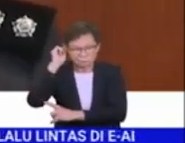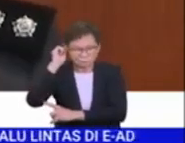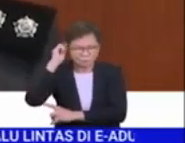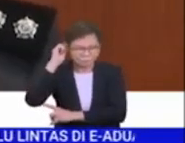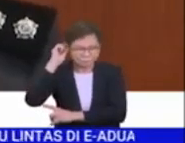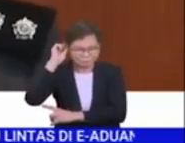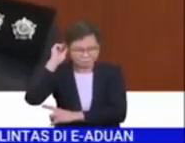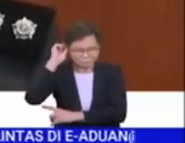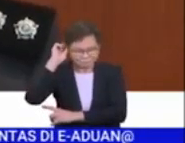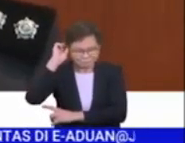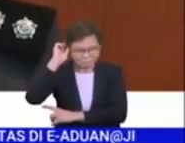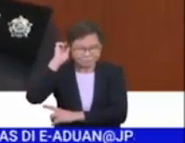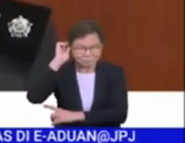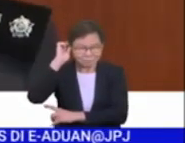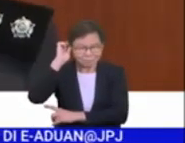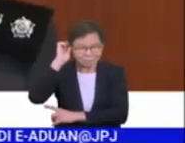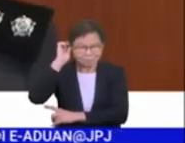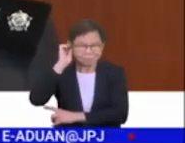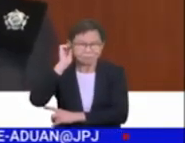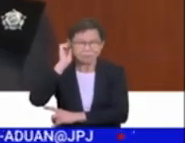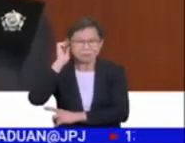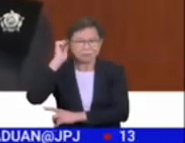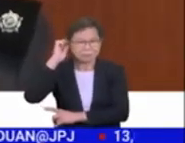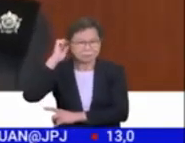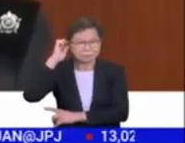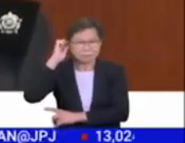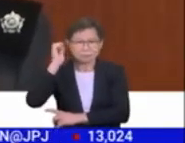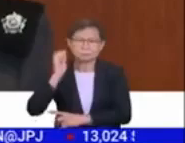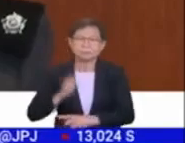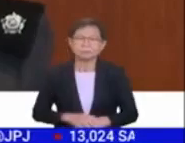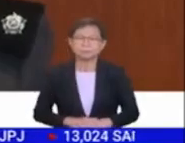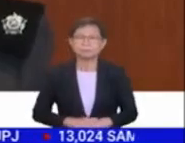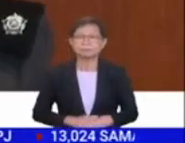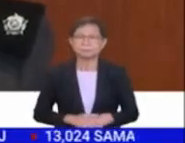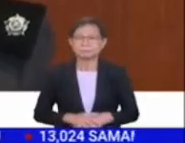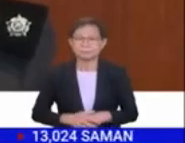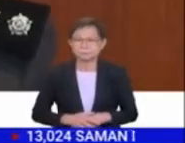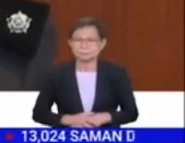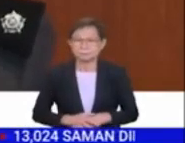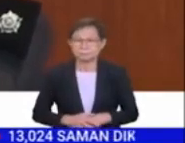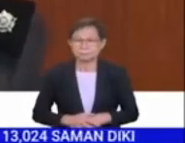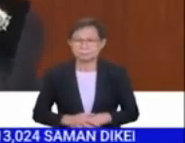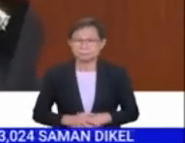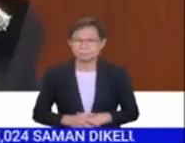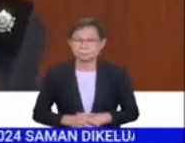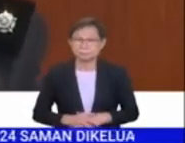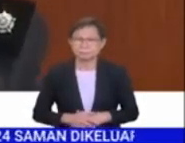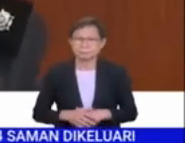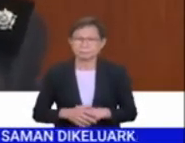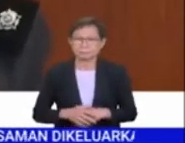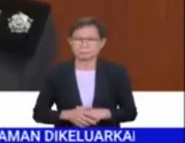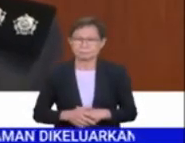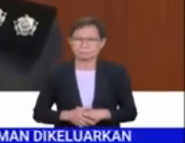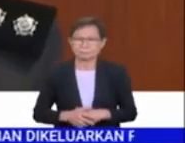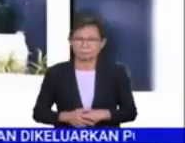Buat kejutan melalui Tunggalan Pendahuluan Raya kepada mahkamah yang mendengar itu supaya dipulangkan kepada